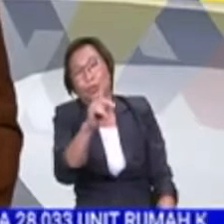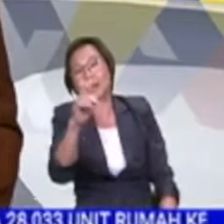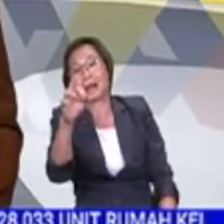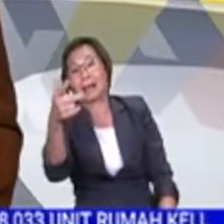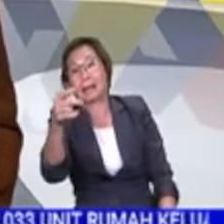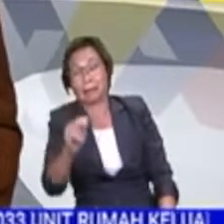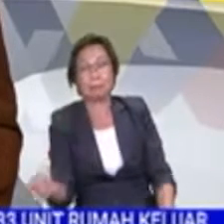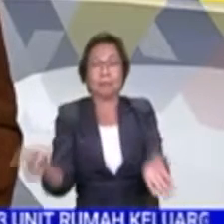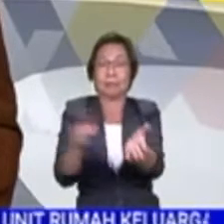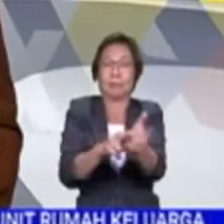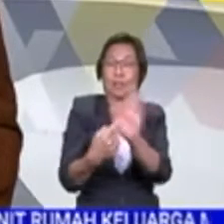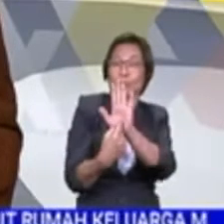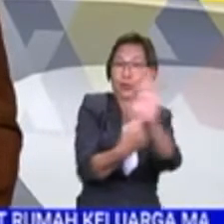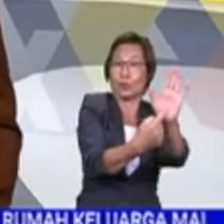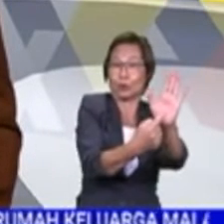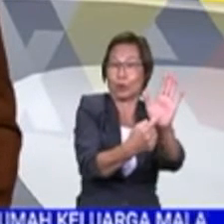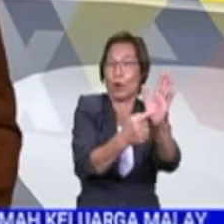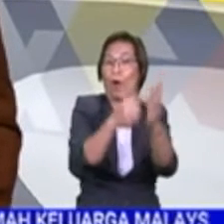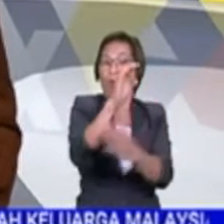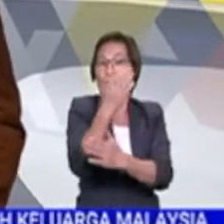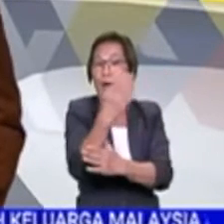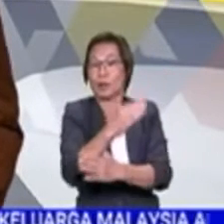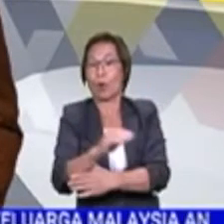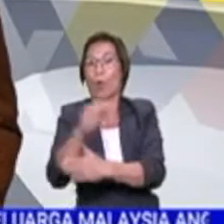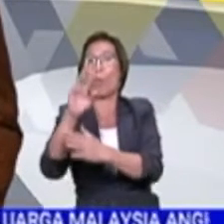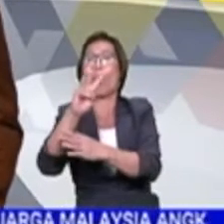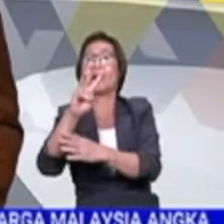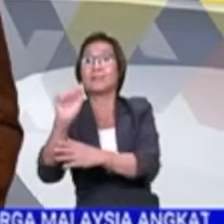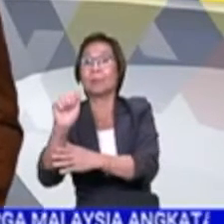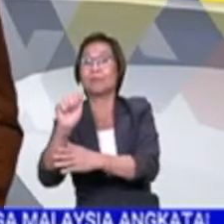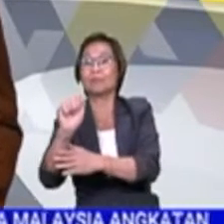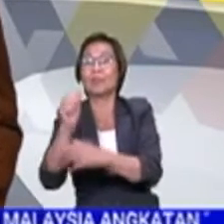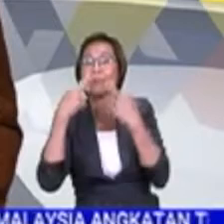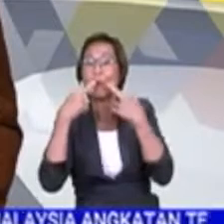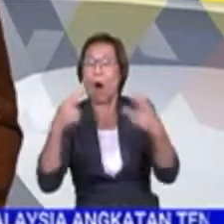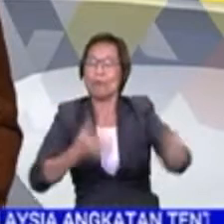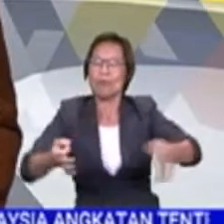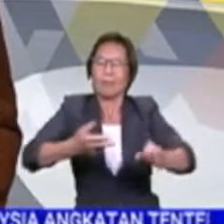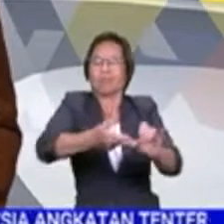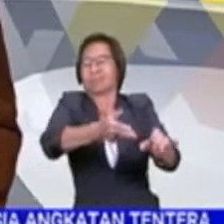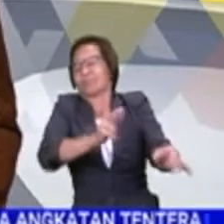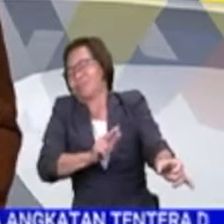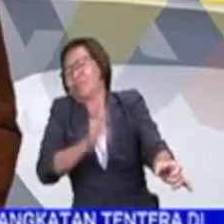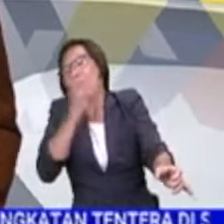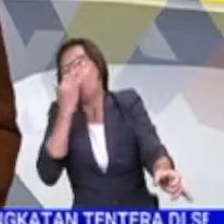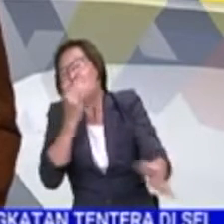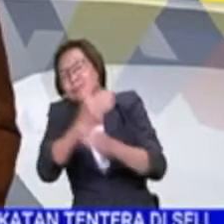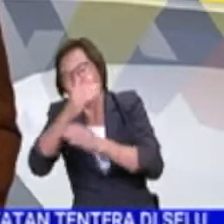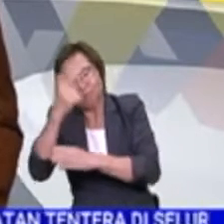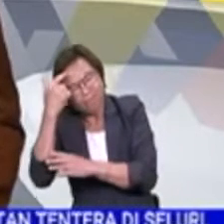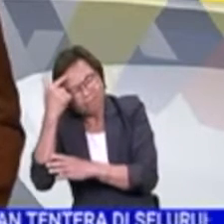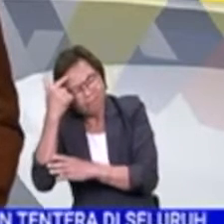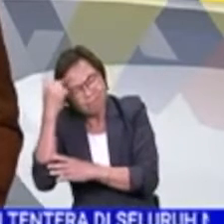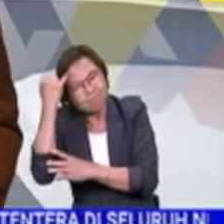Dalam kenyataannya yang disiarkan melalui laman Facebook dan WhatsApp rasminya, beliau menjelaskan penarikan dirinya dibuat setelah mengambil